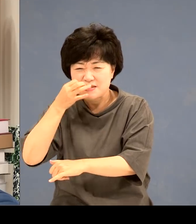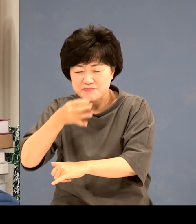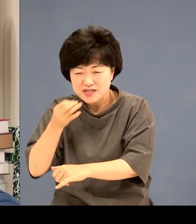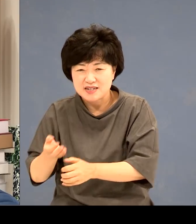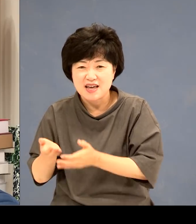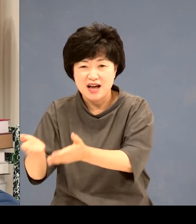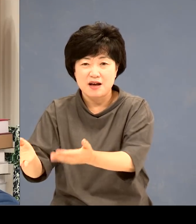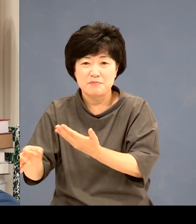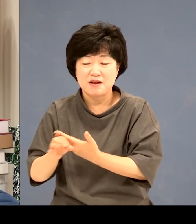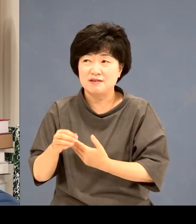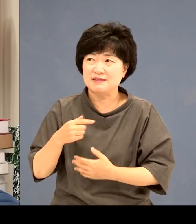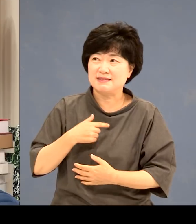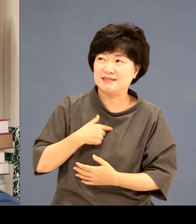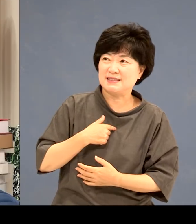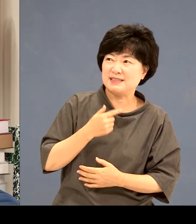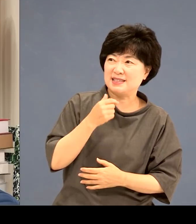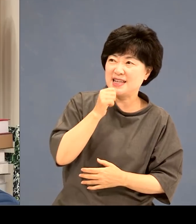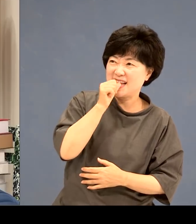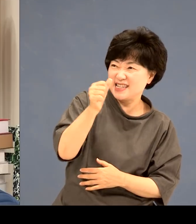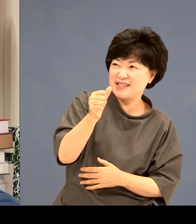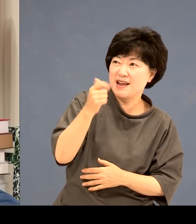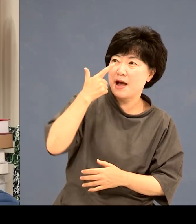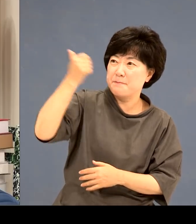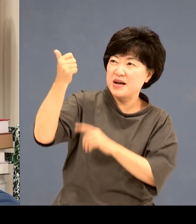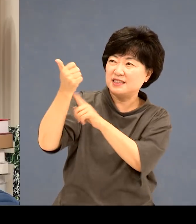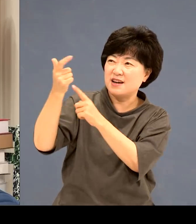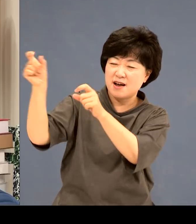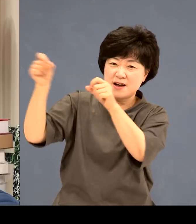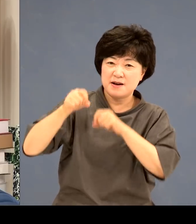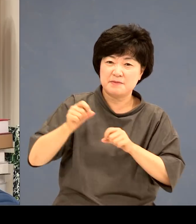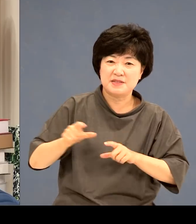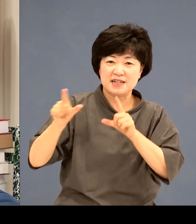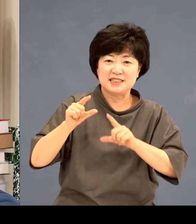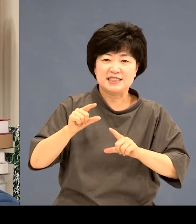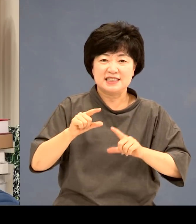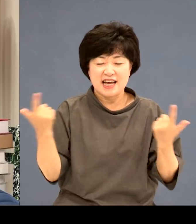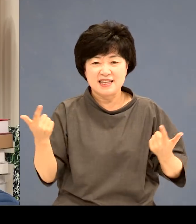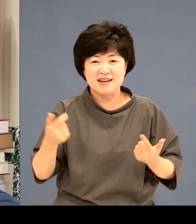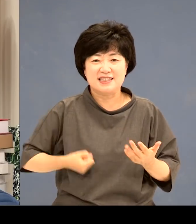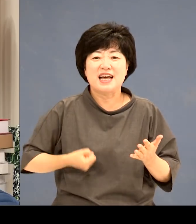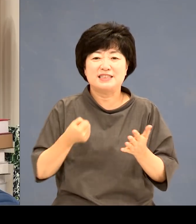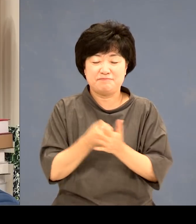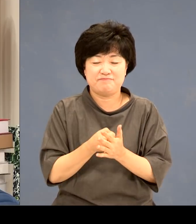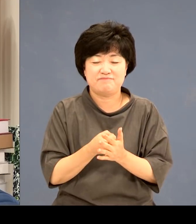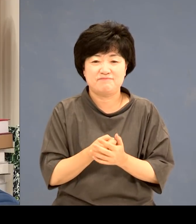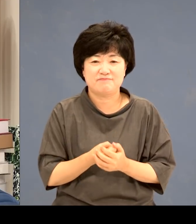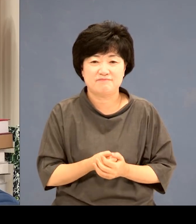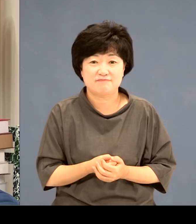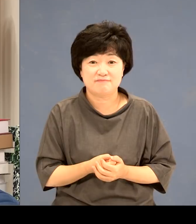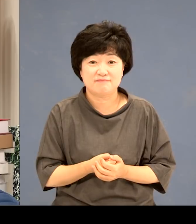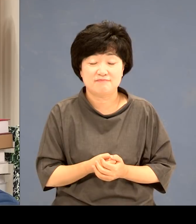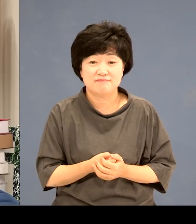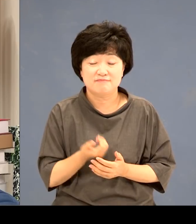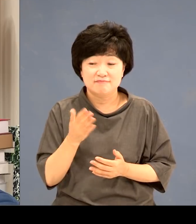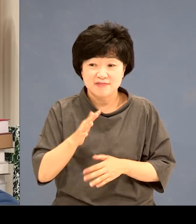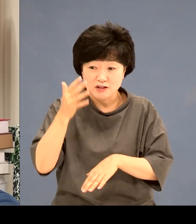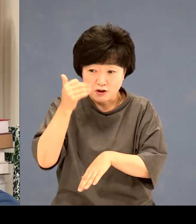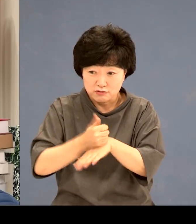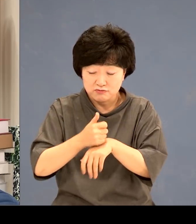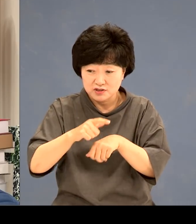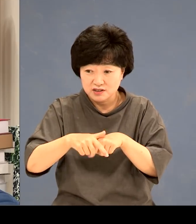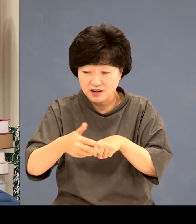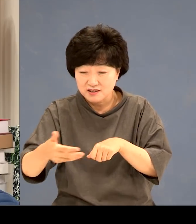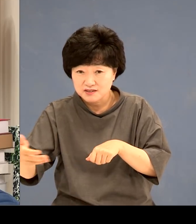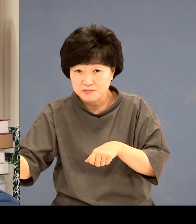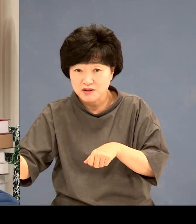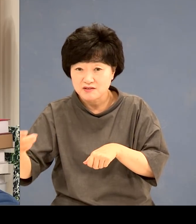아내와 자녀들 이렇게 힘들게 하면 나는 다시는 우리 아빠처럼 안 살 거야라는 그런 다짐을 많이 그렇죠. 하는 것 같아요.